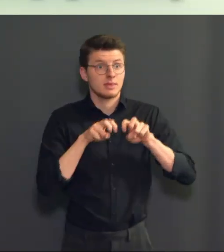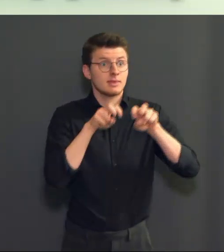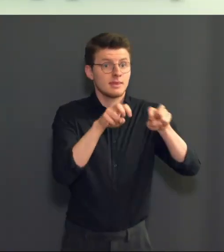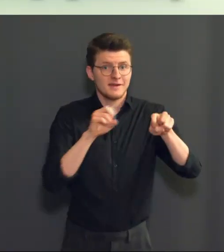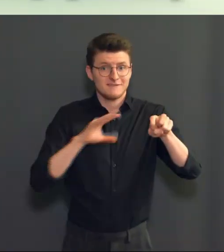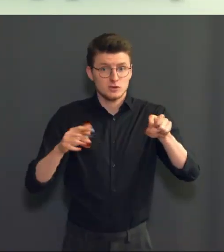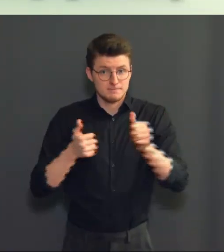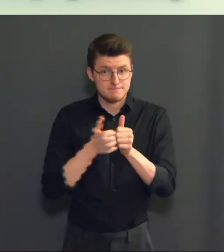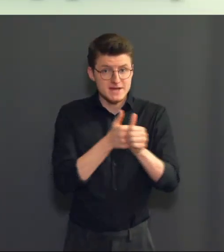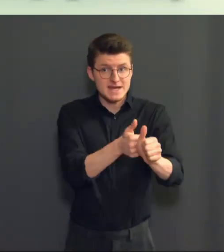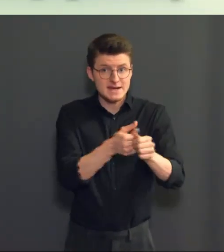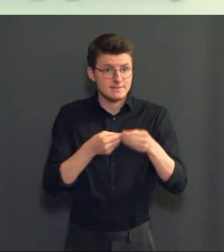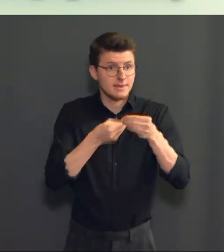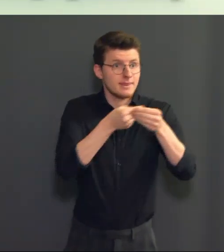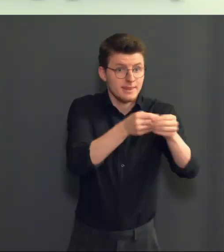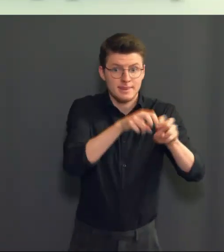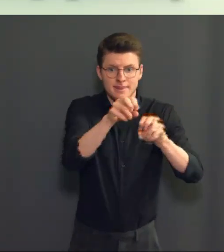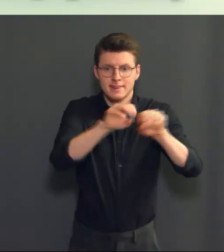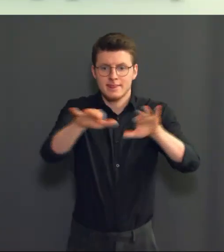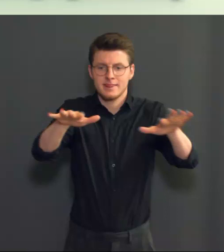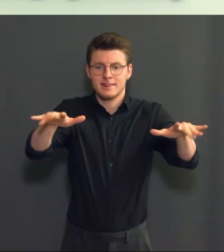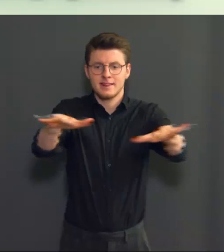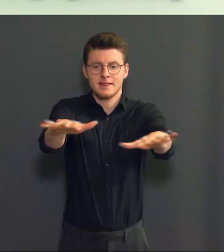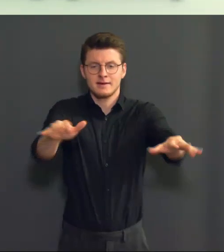ook het virus zich verplaatsen.